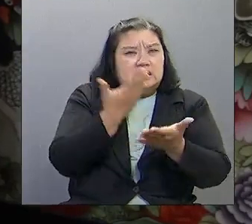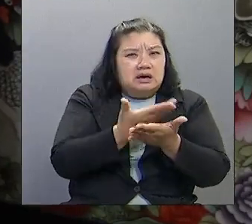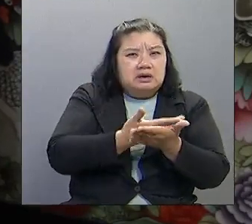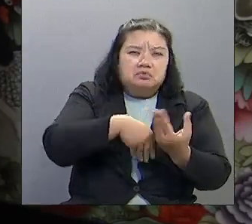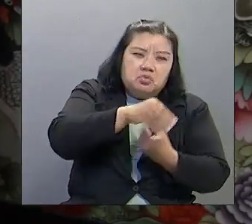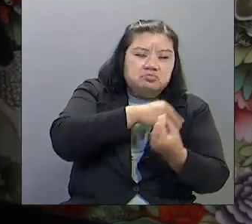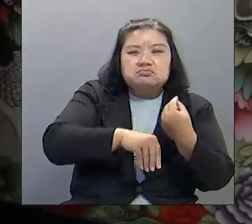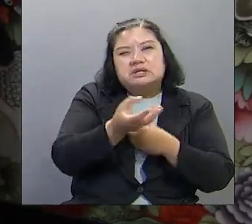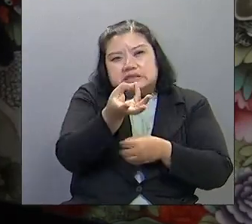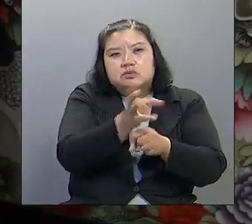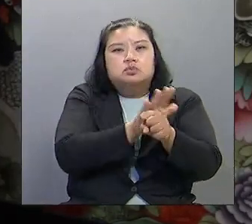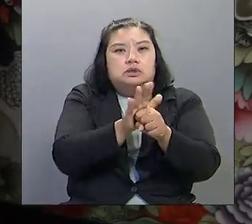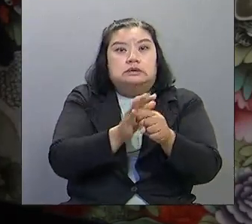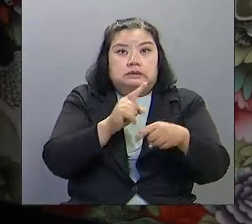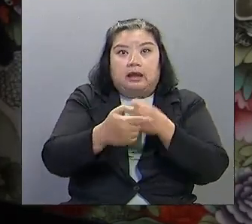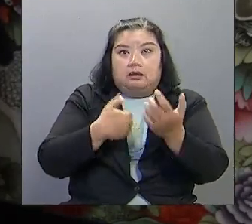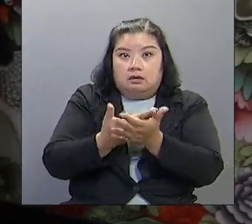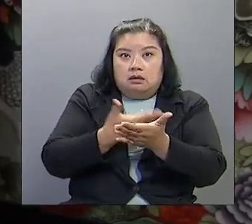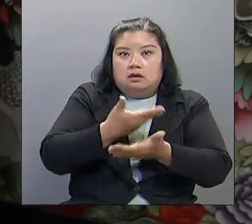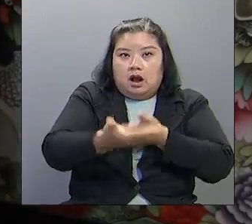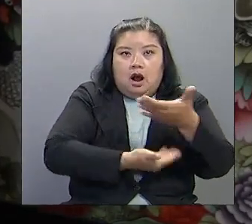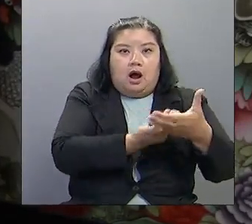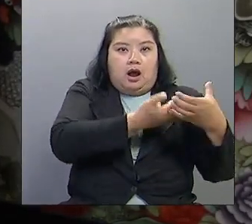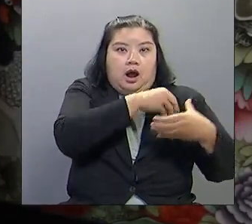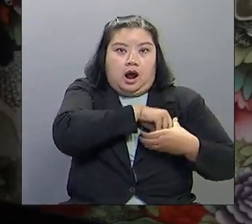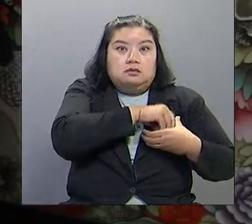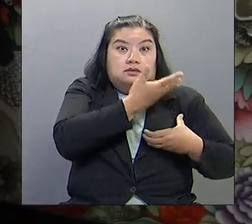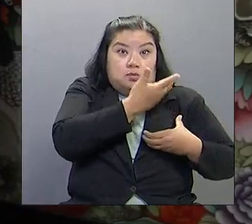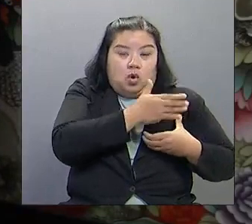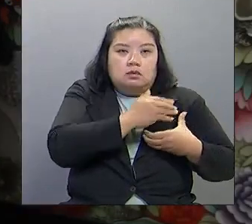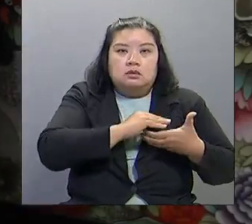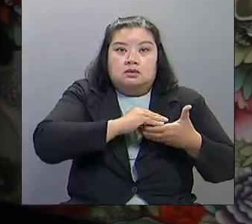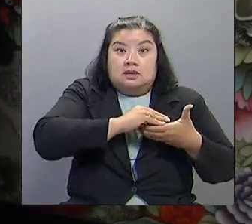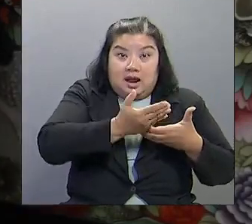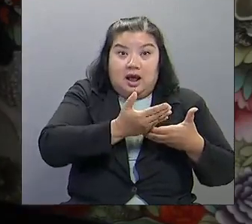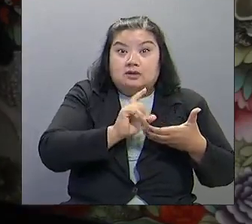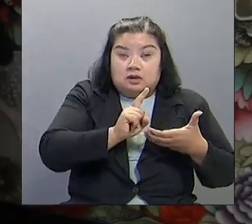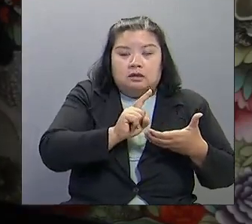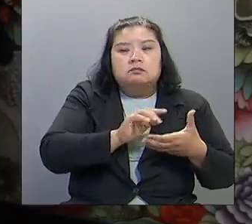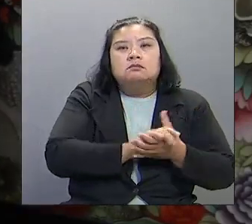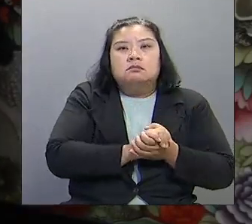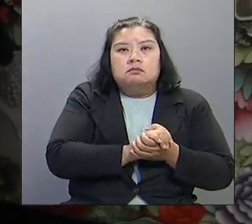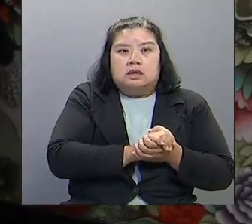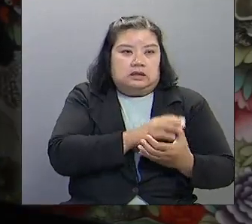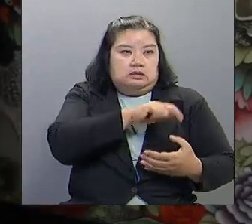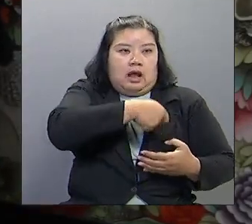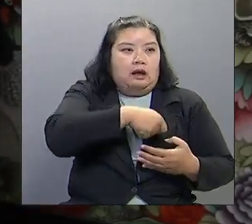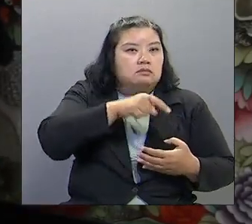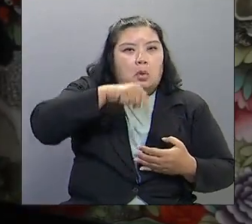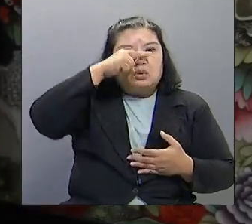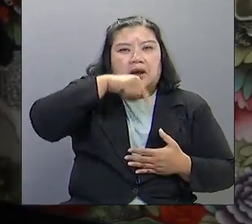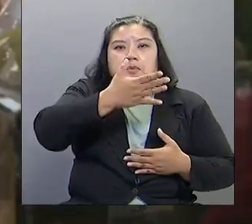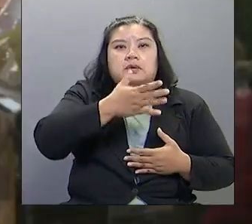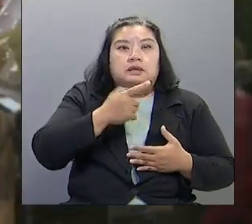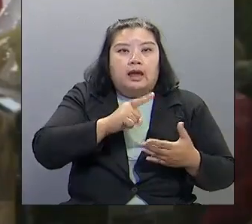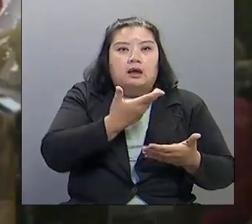เงินในระยะยาวอ่ะค้าขายกำไรเขาอ่ะส่วนน้อยมากที่เขาจะเอามาใช้จ่ายลงทุนในประเทศไทยเขาก็ส่ง